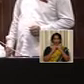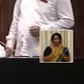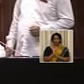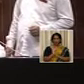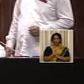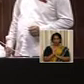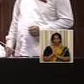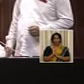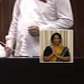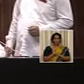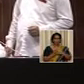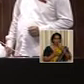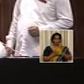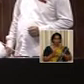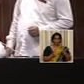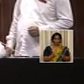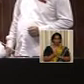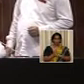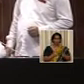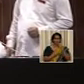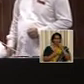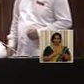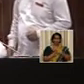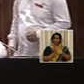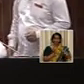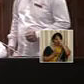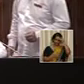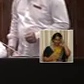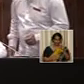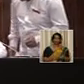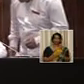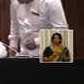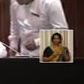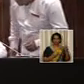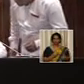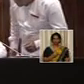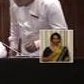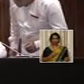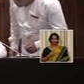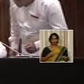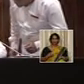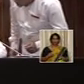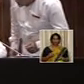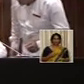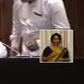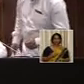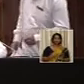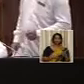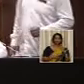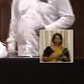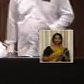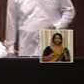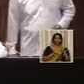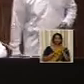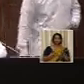සභාවේ සභාවේ වාර්තා එම කාර්ක සභාවේ සභාපති ගරු රොෂාන් රණසිංහ මහතා විසින් පිළිගැන්වීම. ඒ වෙනුවෙන් ඩී